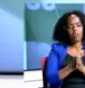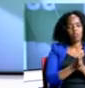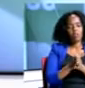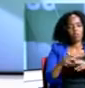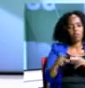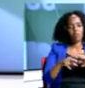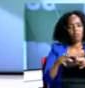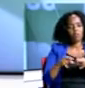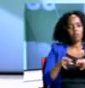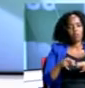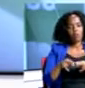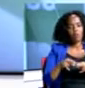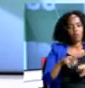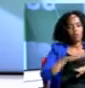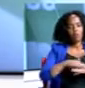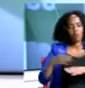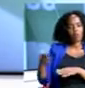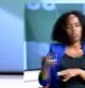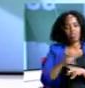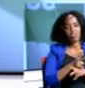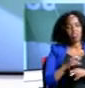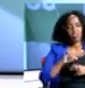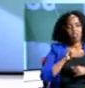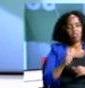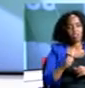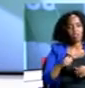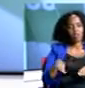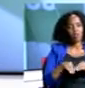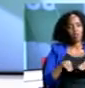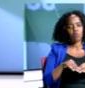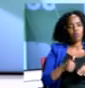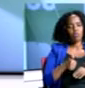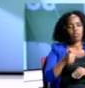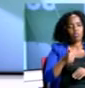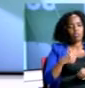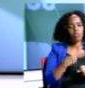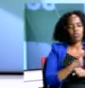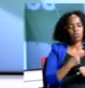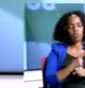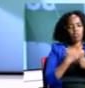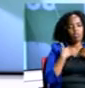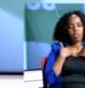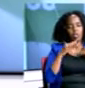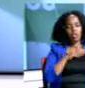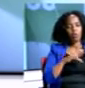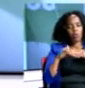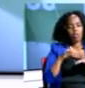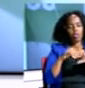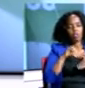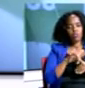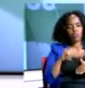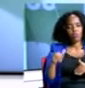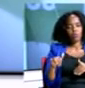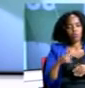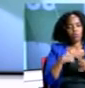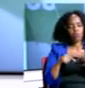biiroos kana waamichi eegan waamichi mataa kokka'umsa mataa isaaniitiin kan hojjetani rakkooleen akkasii kun gaaf dhufeedha